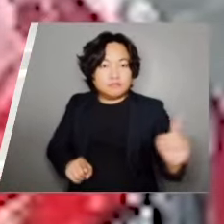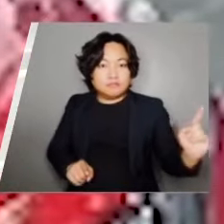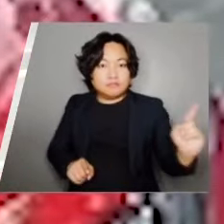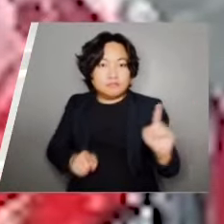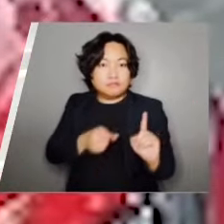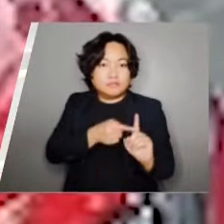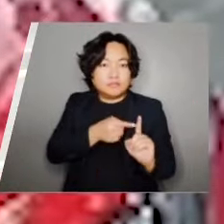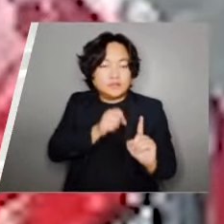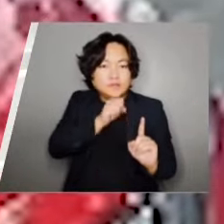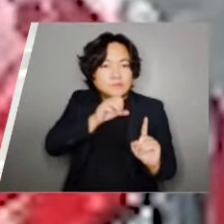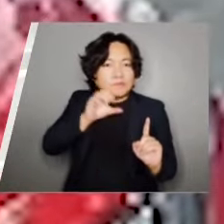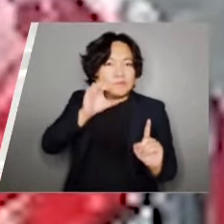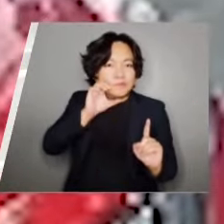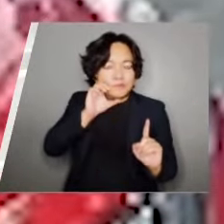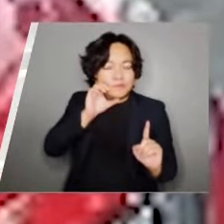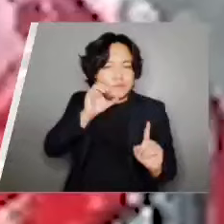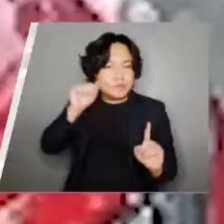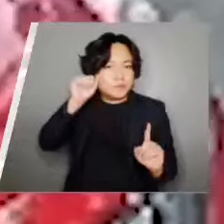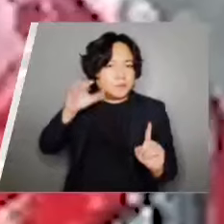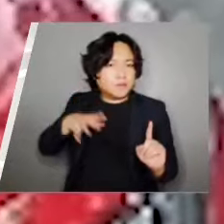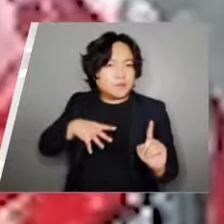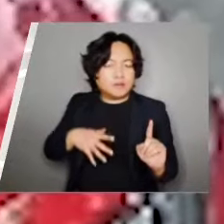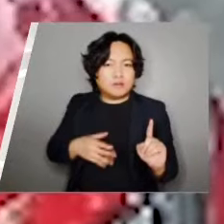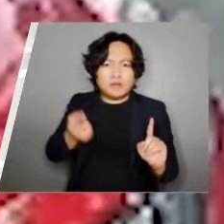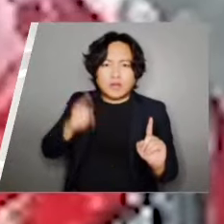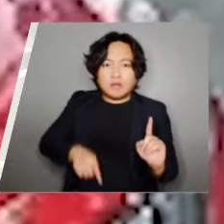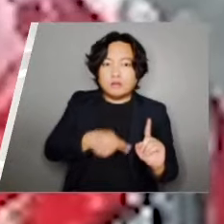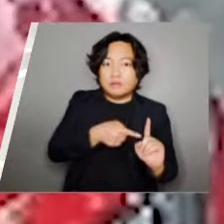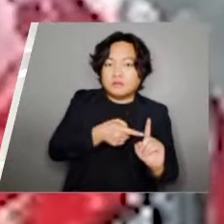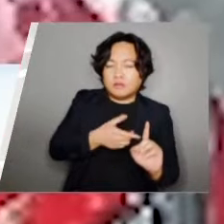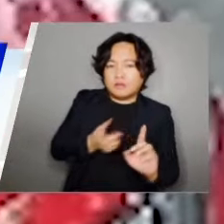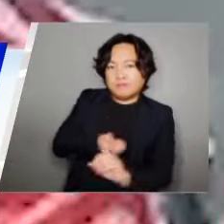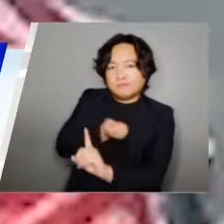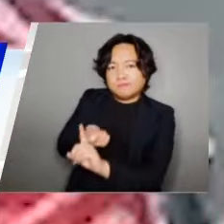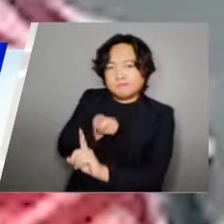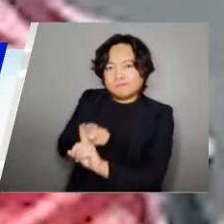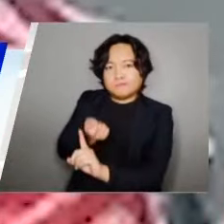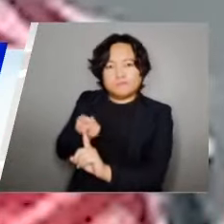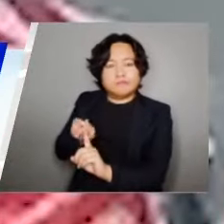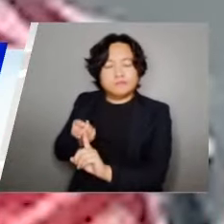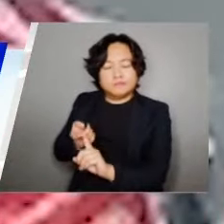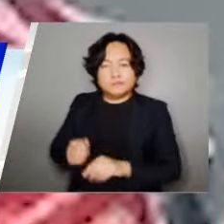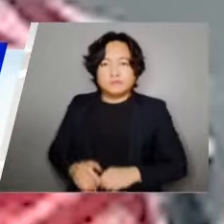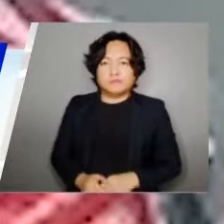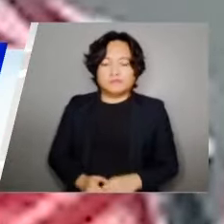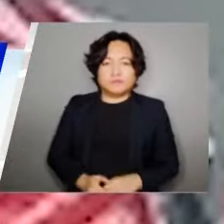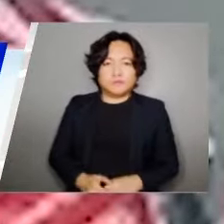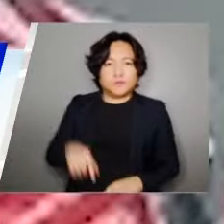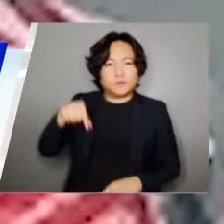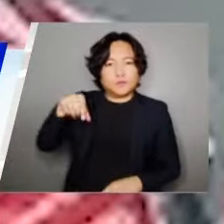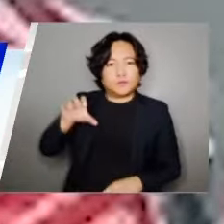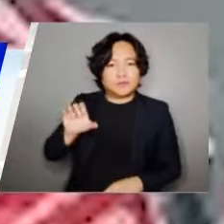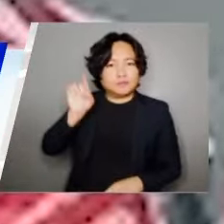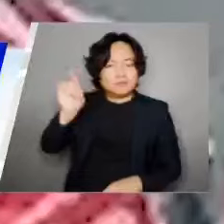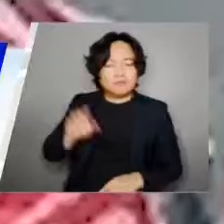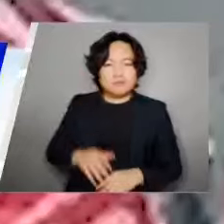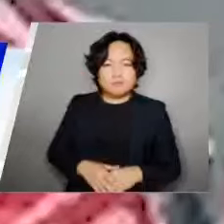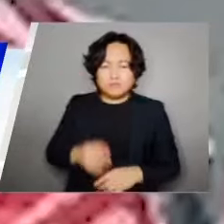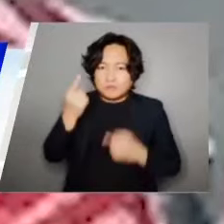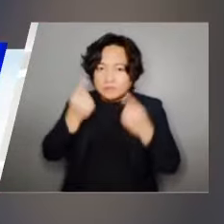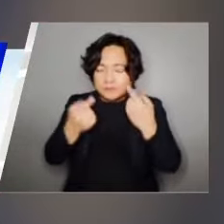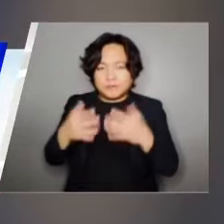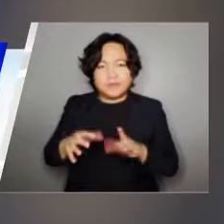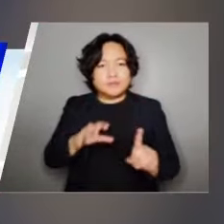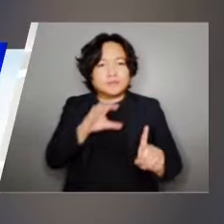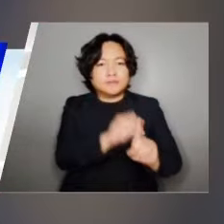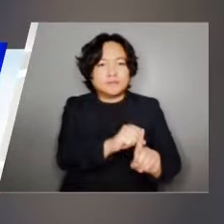citizen hanggang sa inundayan na ng saksak ng lalaki ang babae. Sa tulong ng mga concerned citizen, nadakip ang lalaki.